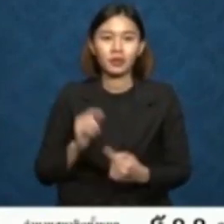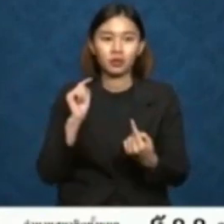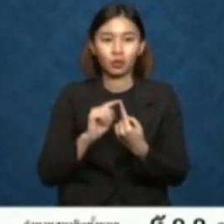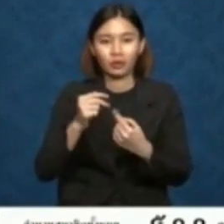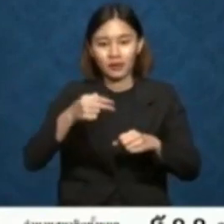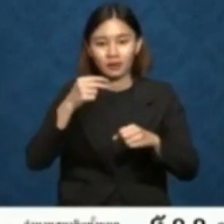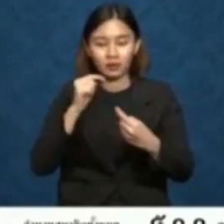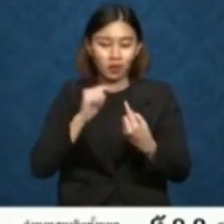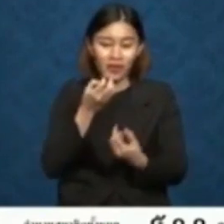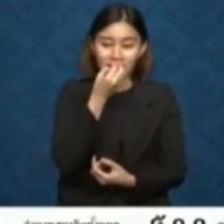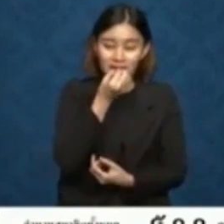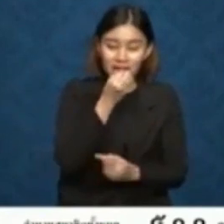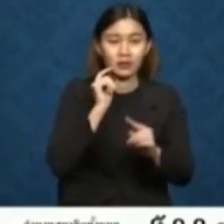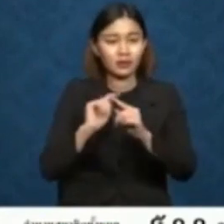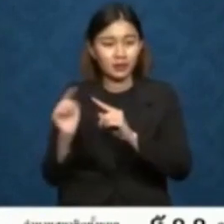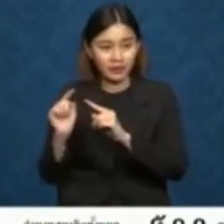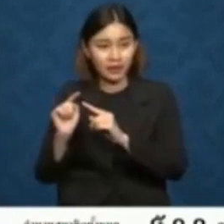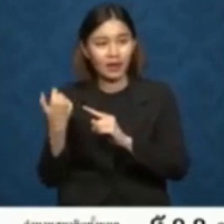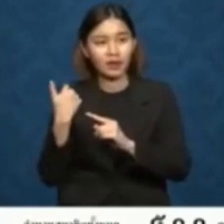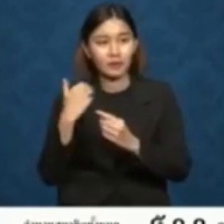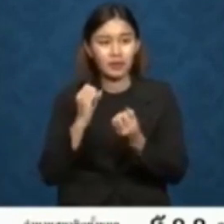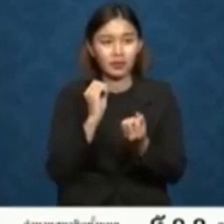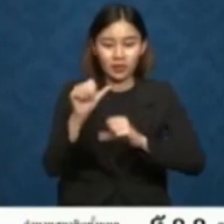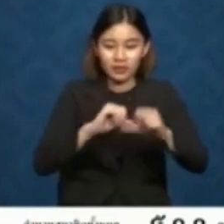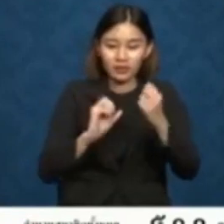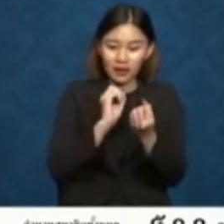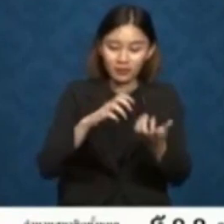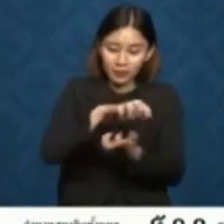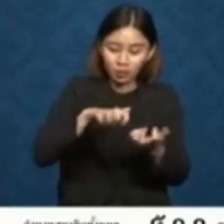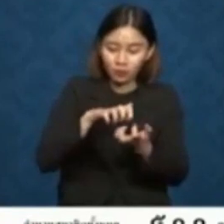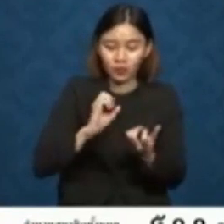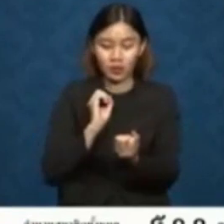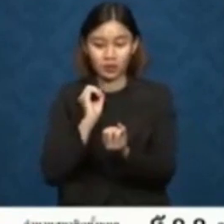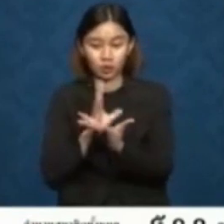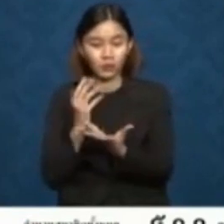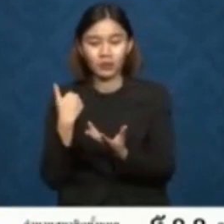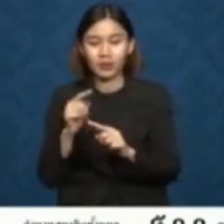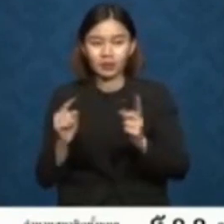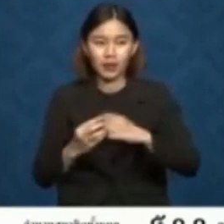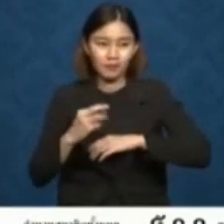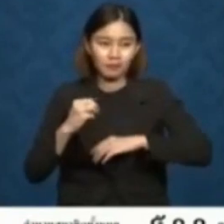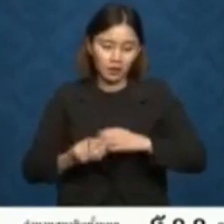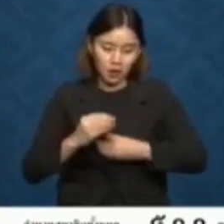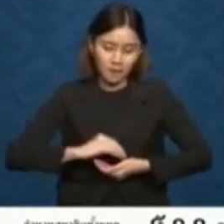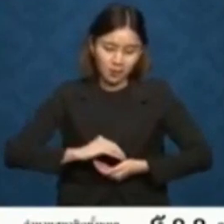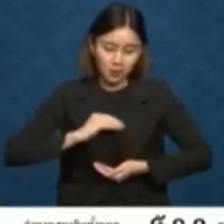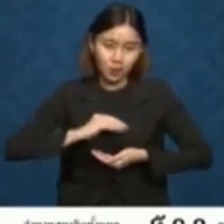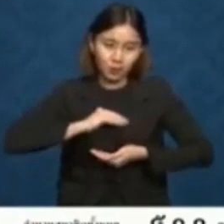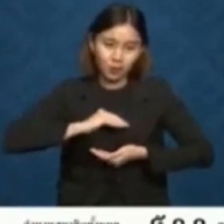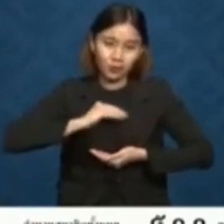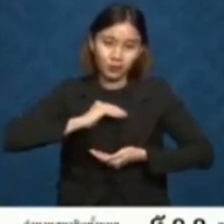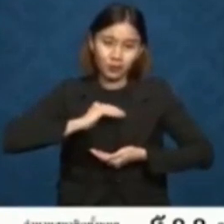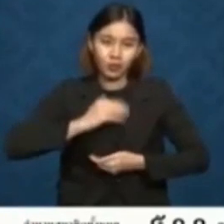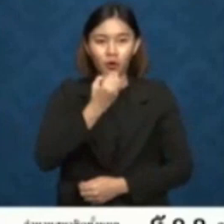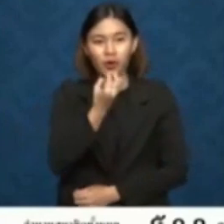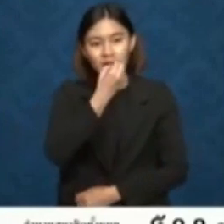ได้ครับจากสารตกค้างในอาหารต่างๆซึ่งอาจไม่ได้ส่งผลทันทีแต่ค่อยๆสะสม